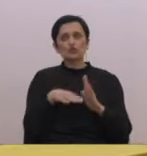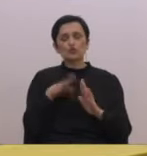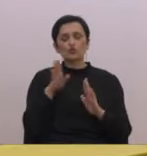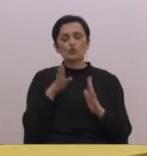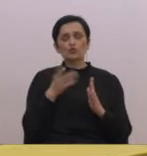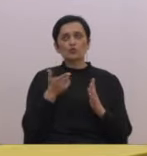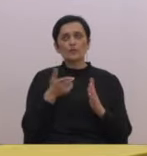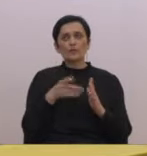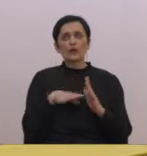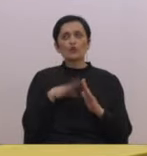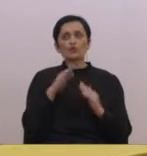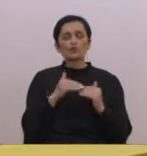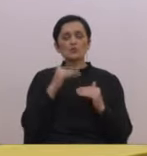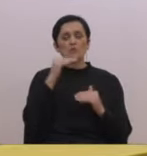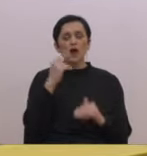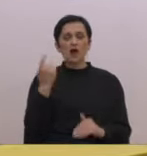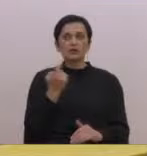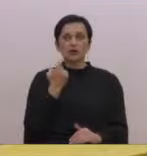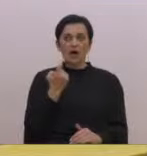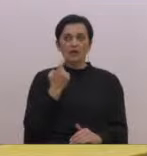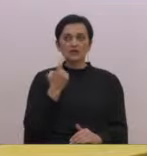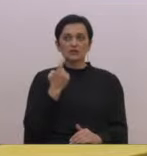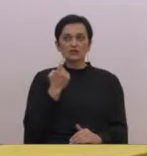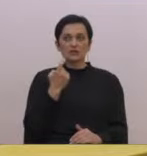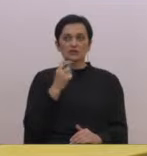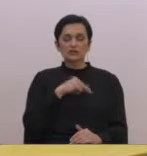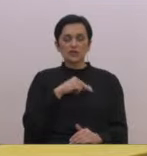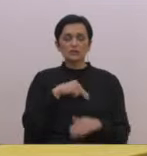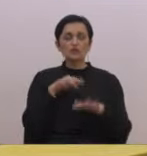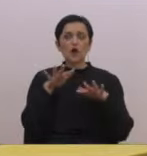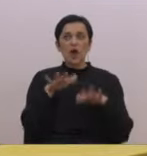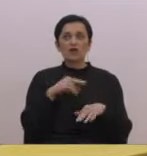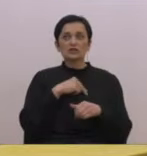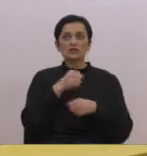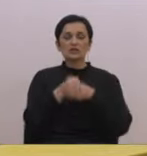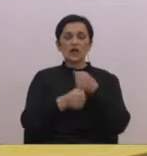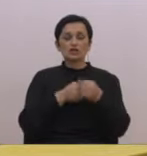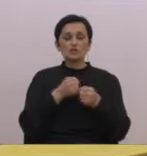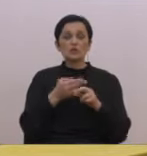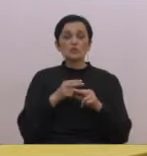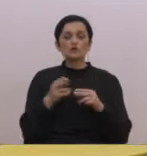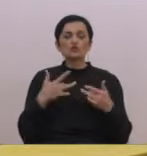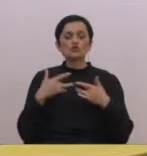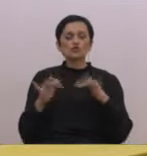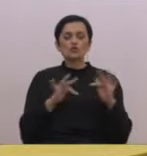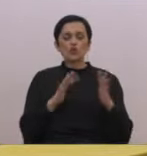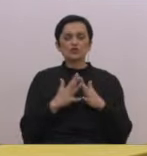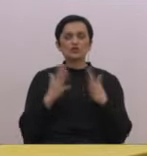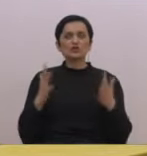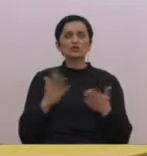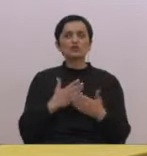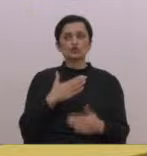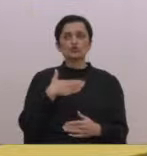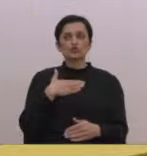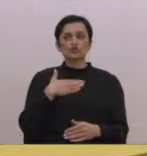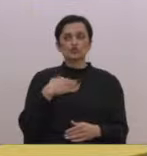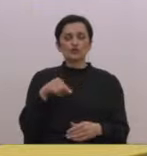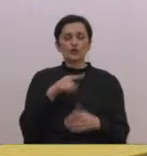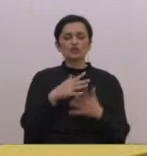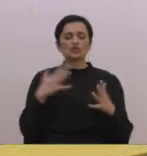უფრო მაღალხარისხიან სამუშაო ადგილებზე დასაქმდეს, ასე რომ მისი როლი ძალიან დიდია და ჩვენთვისაც ეს ძალიან